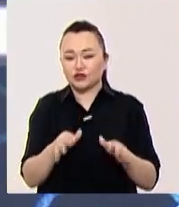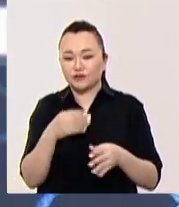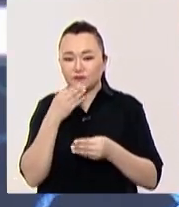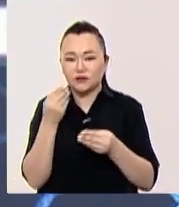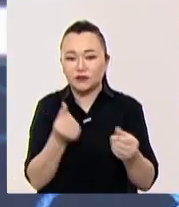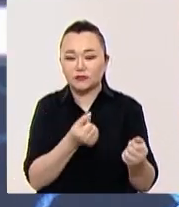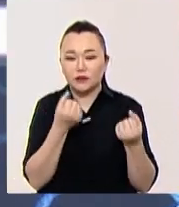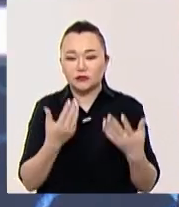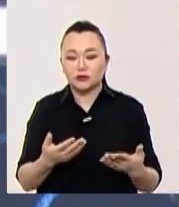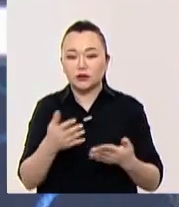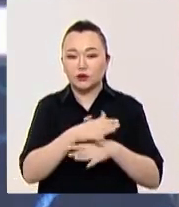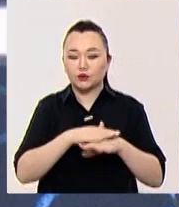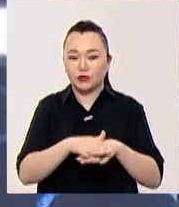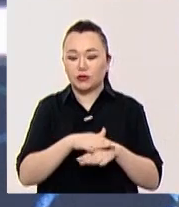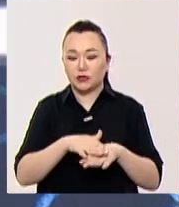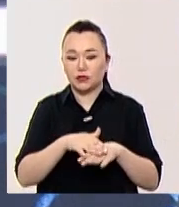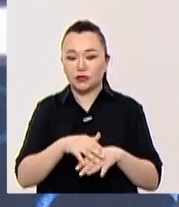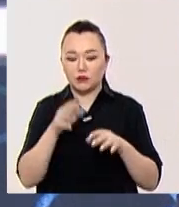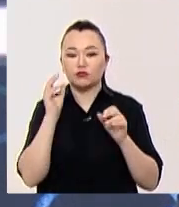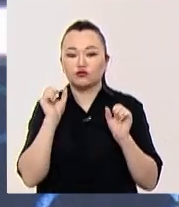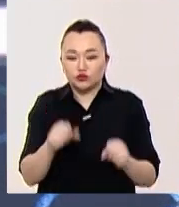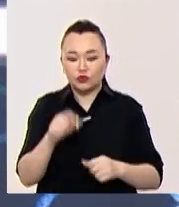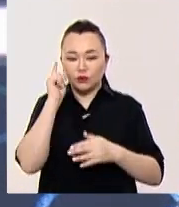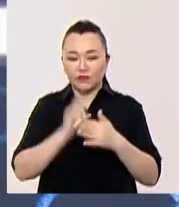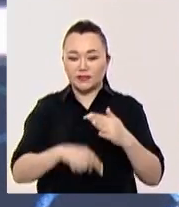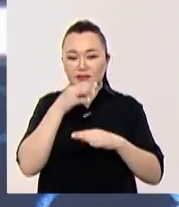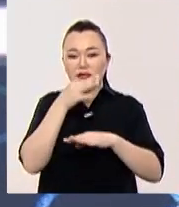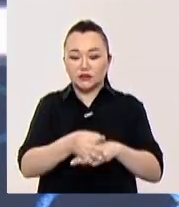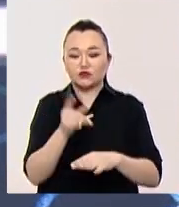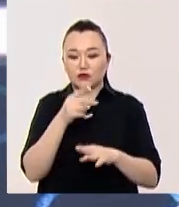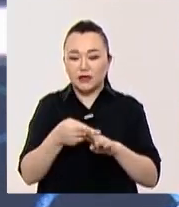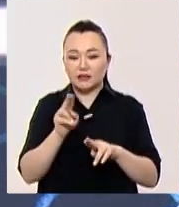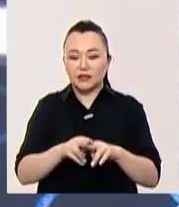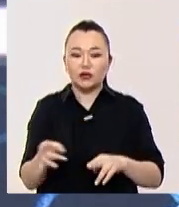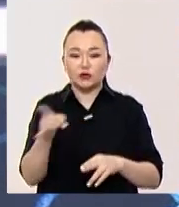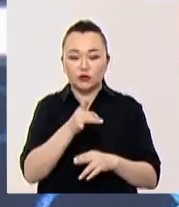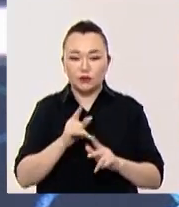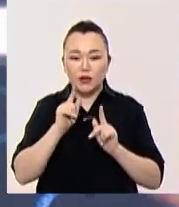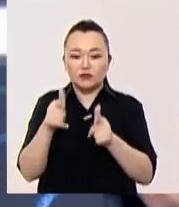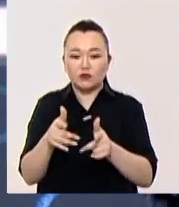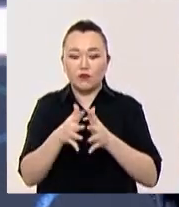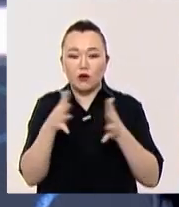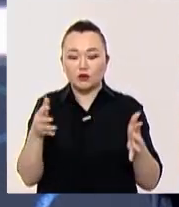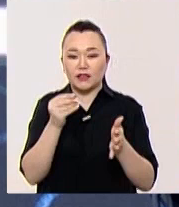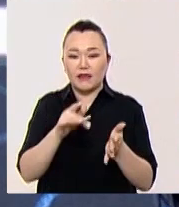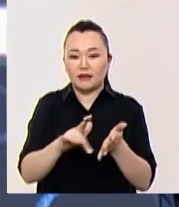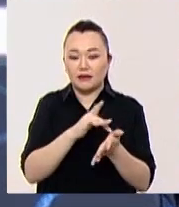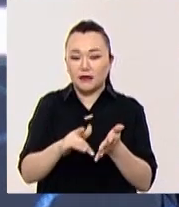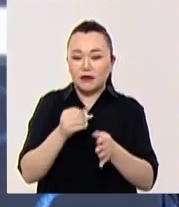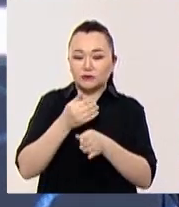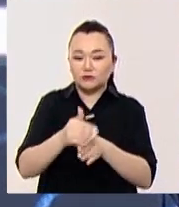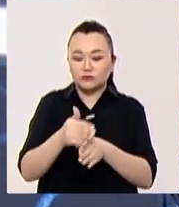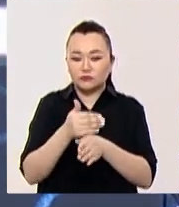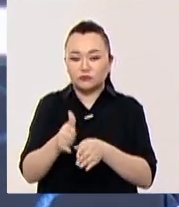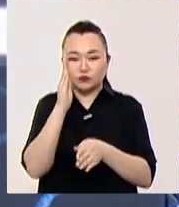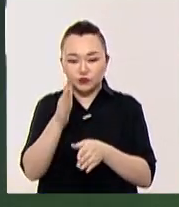жизни простых людей? Можно с уверенностью сказать, что в эти регионы поступит поток бюджетных денег, ведь